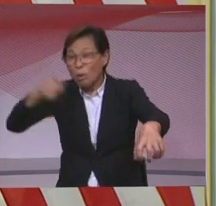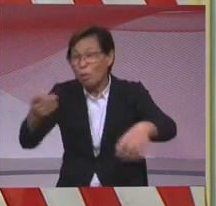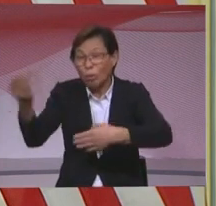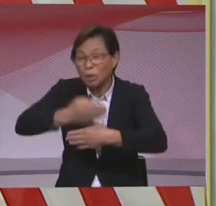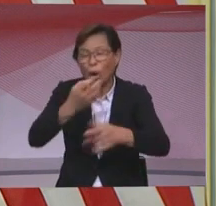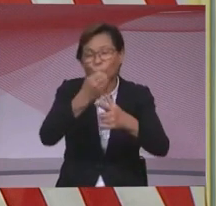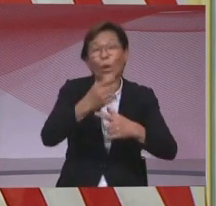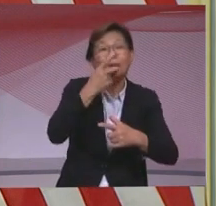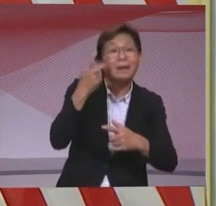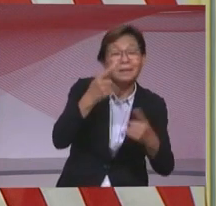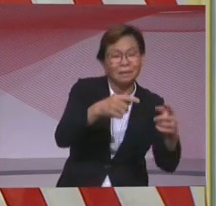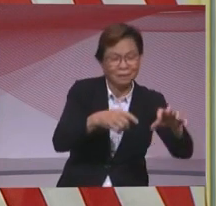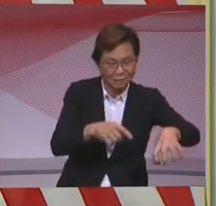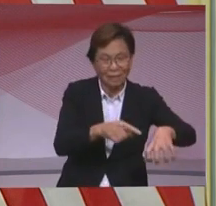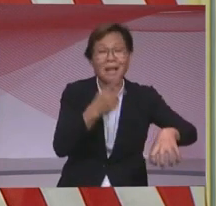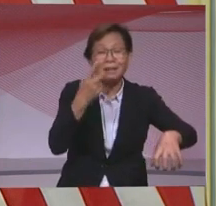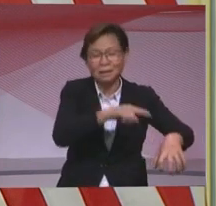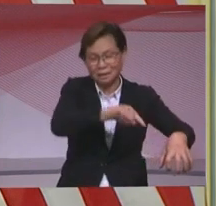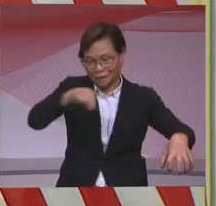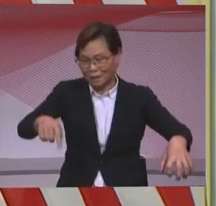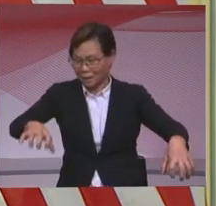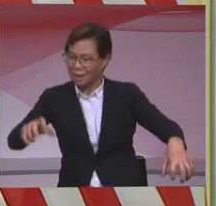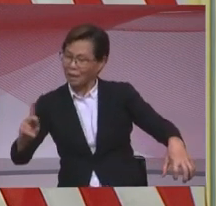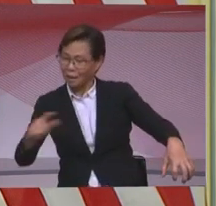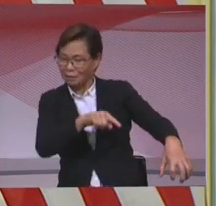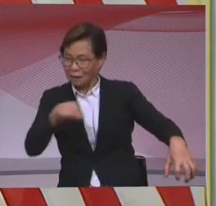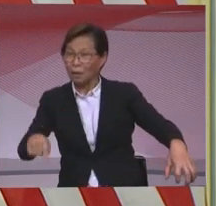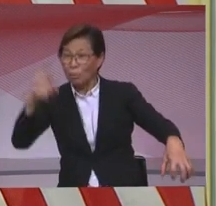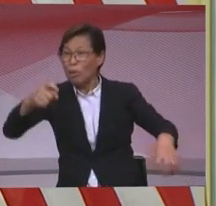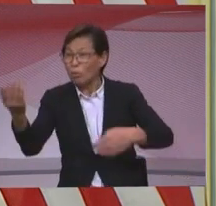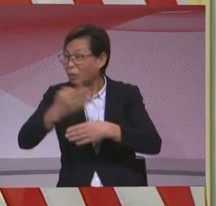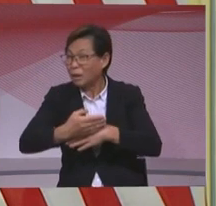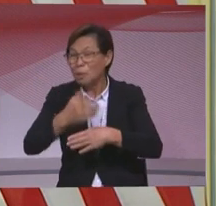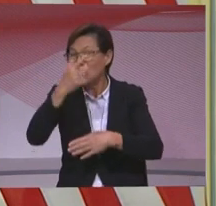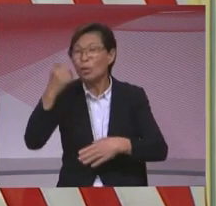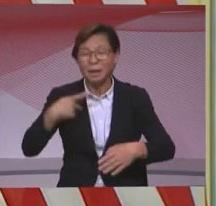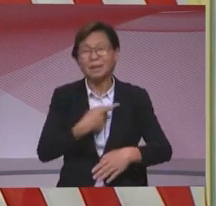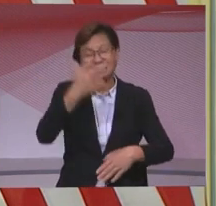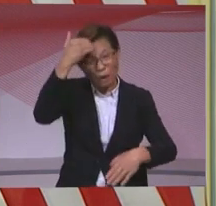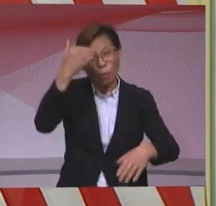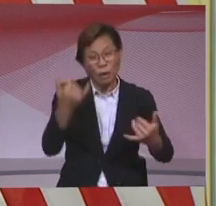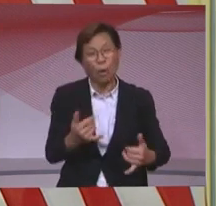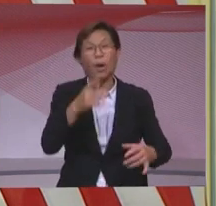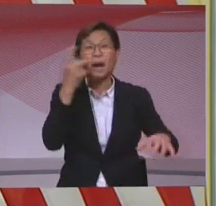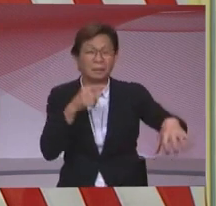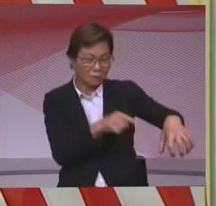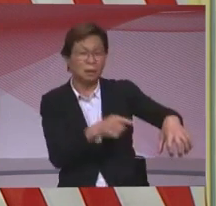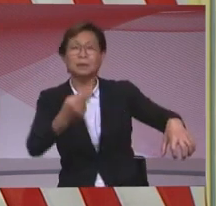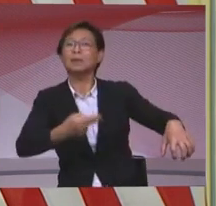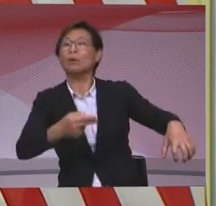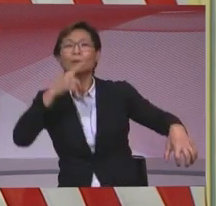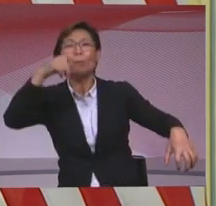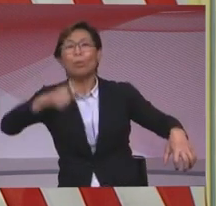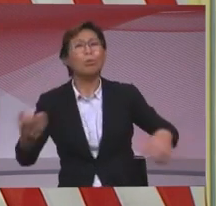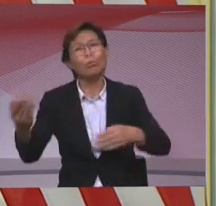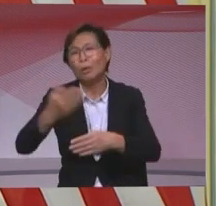daripada Kajang datang Kuala Lumpur, dikenakan kuarantin, sedangkan Kajang adalah hijau. Dan kita tahu status kawasan di situ. Jadi sebab